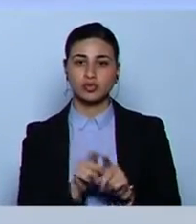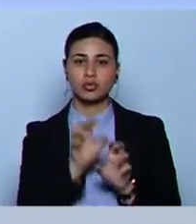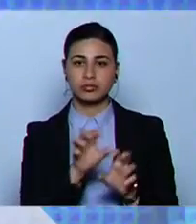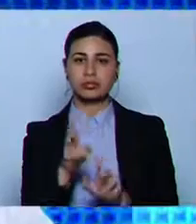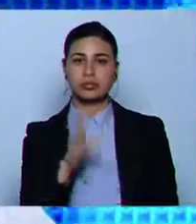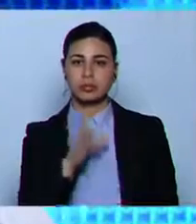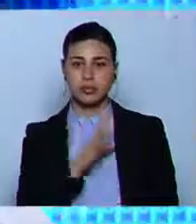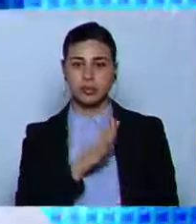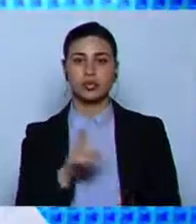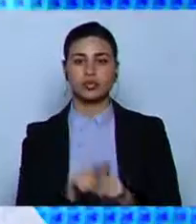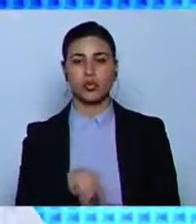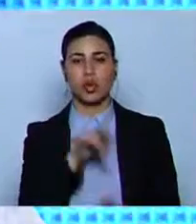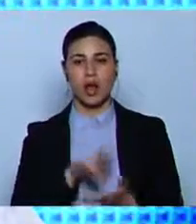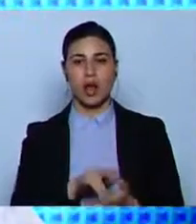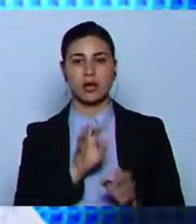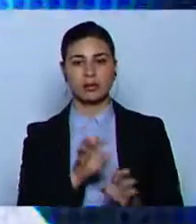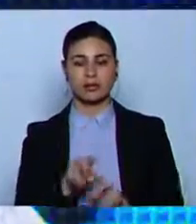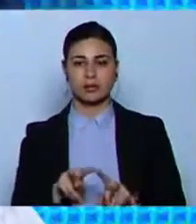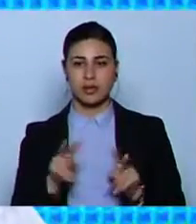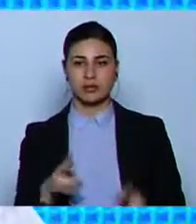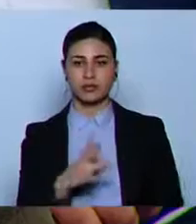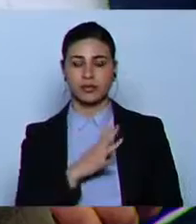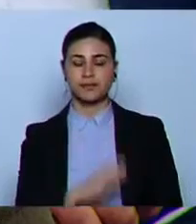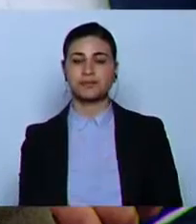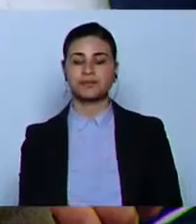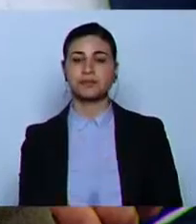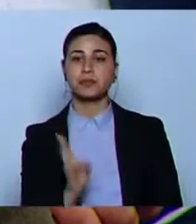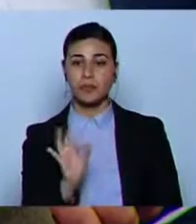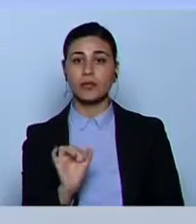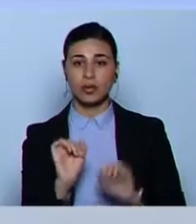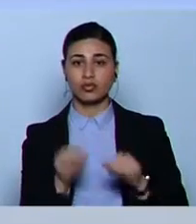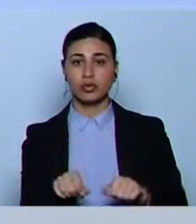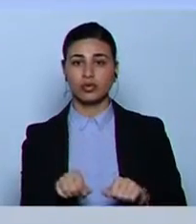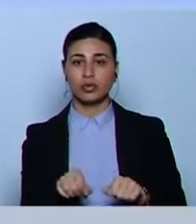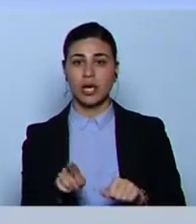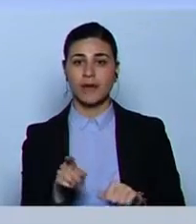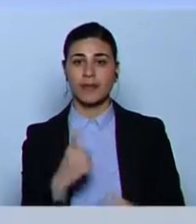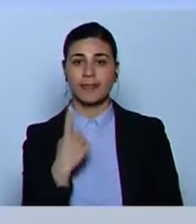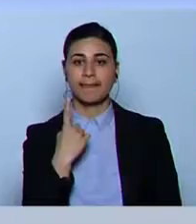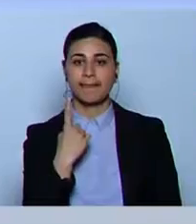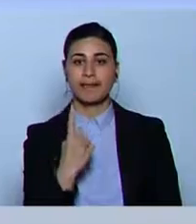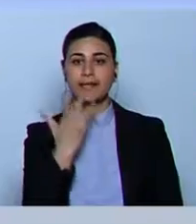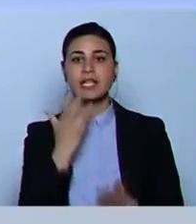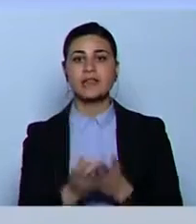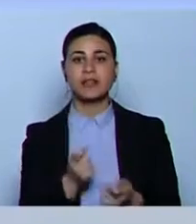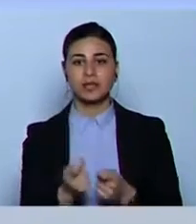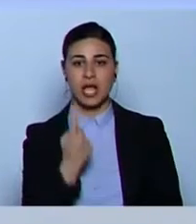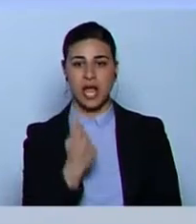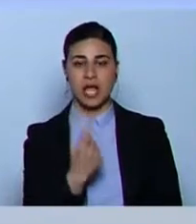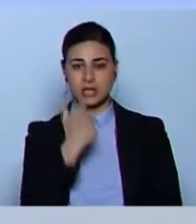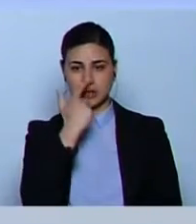განახორციელოს თვითმართველობა, როგორც უნდა განახორციელოს ქალაქში. თუმცა შეძლებს თუ არა თქვა ერთ შემთხვევაში ერთი თვითმართველობის მხოლოდ